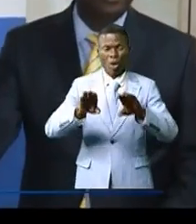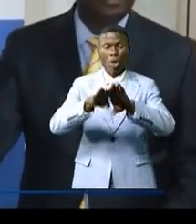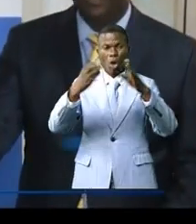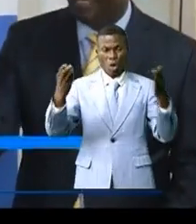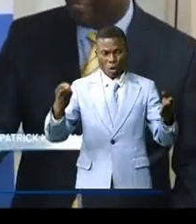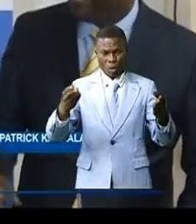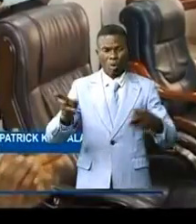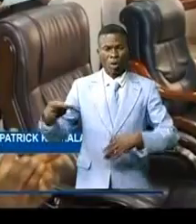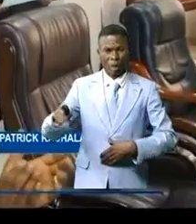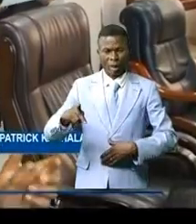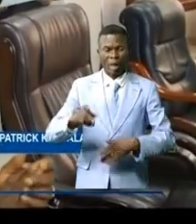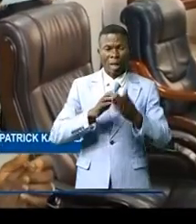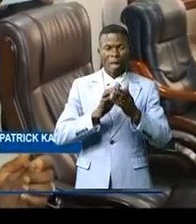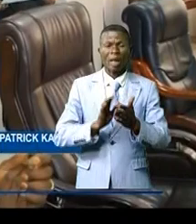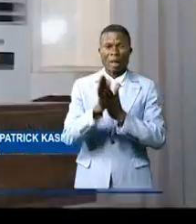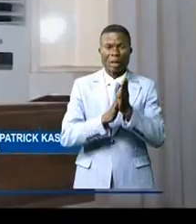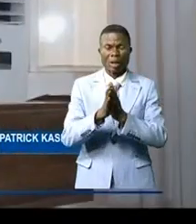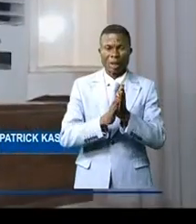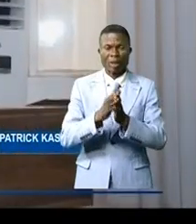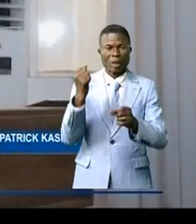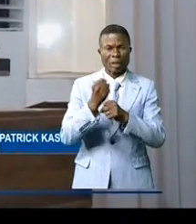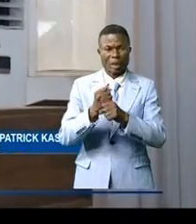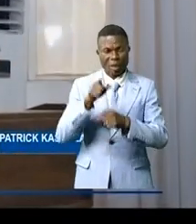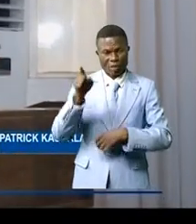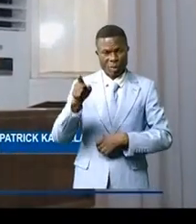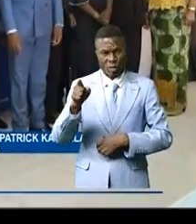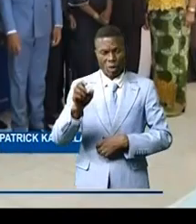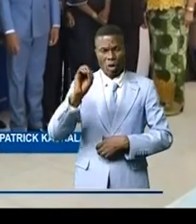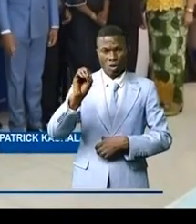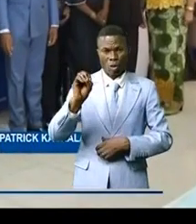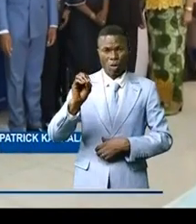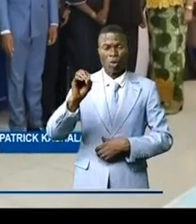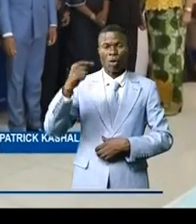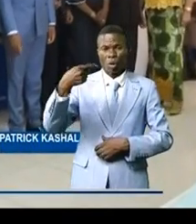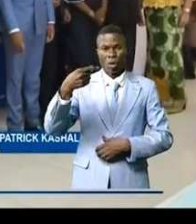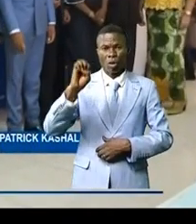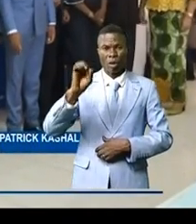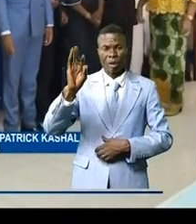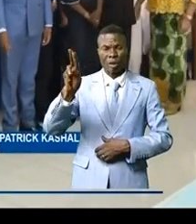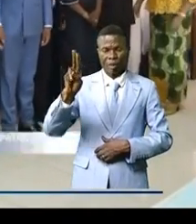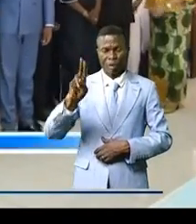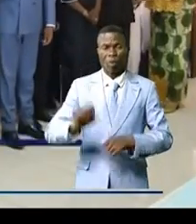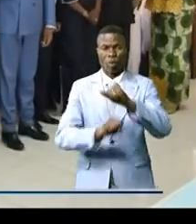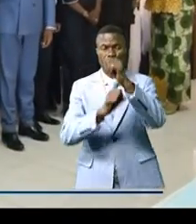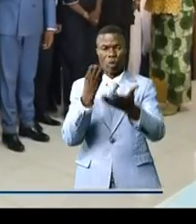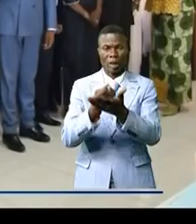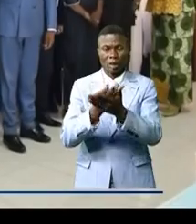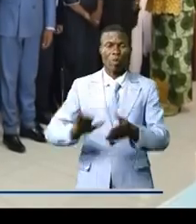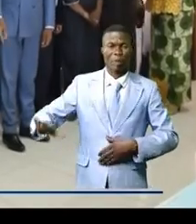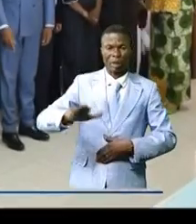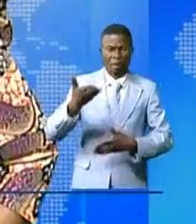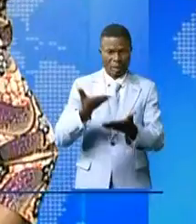Enclavements peut compter sur l'Office de gestion du fret multimodal OGFREM pour bien ventiler l'économie nationale.